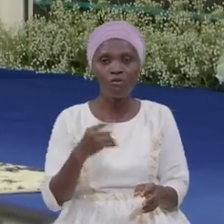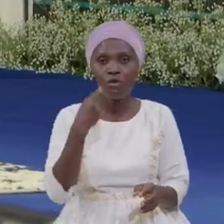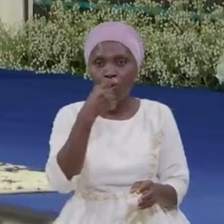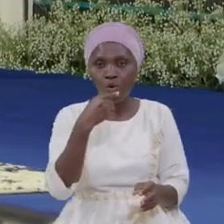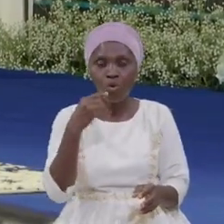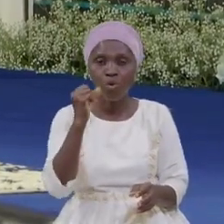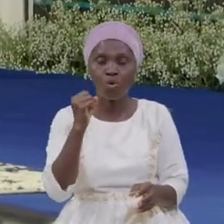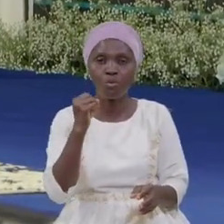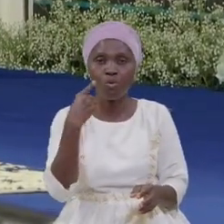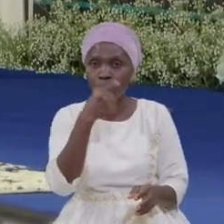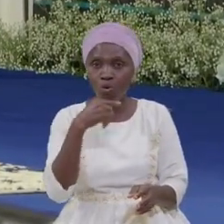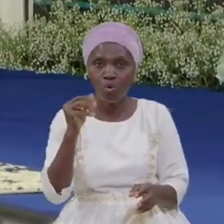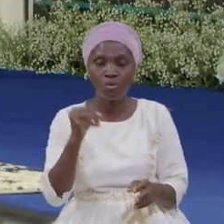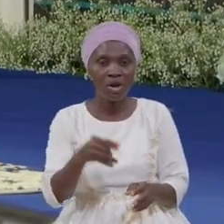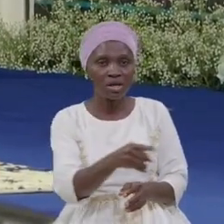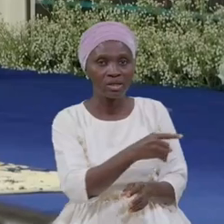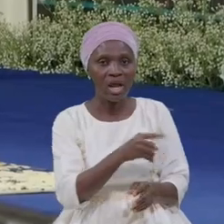Qu'est-ce que nous apprenons de ça?